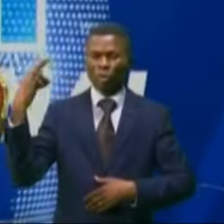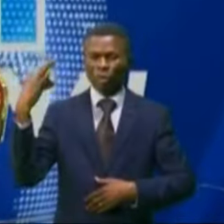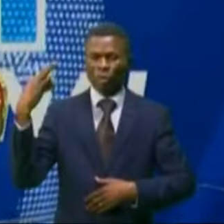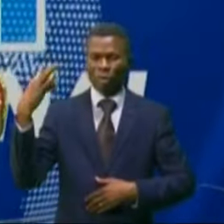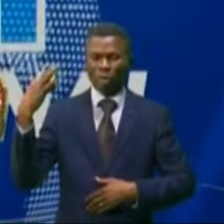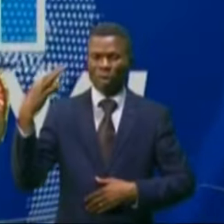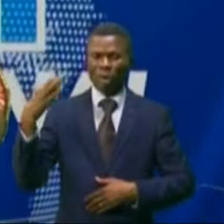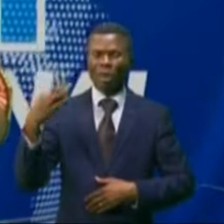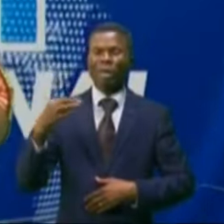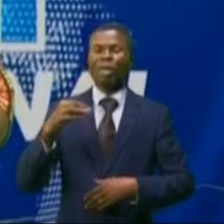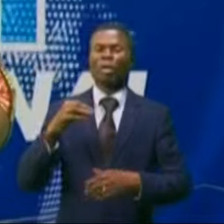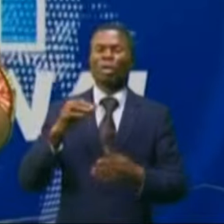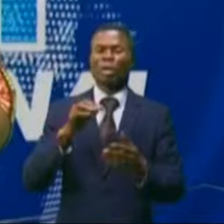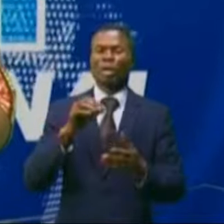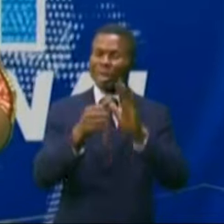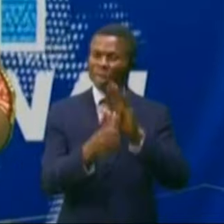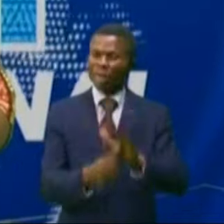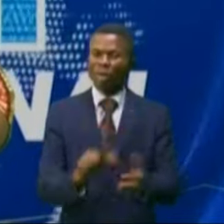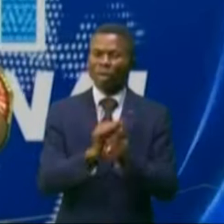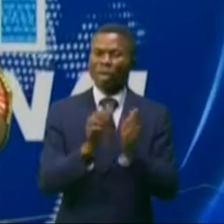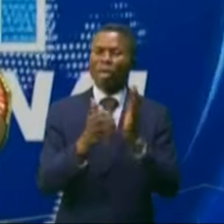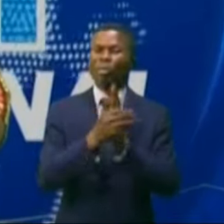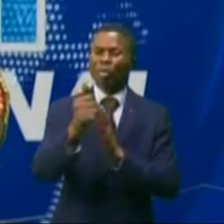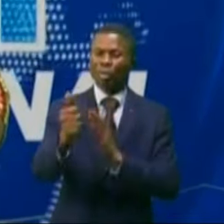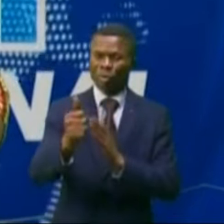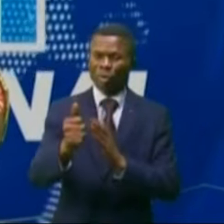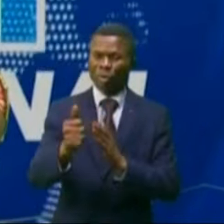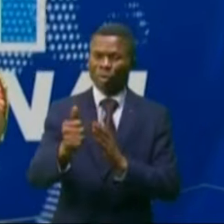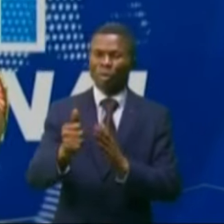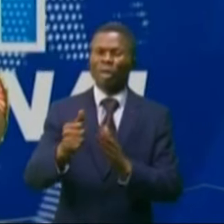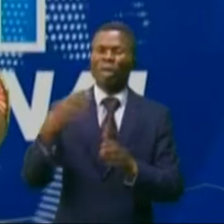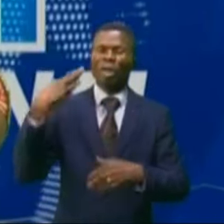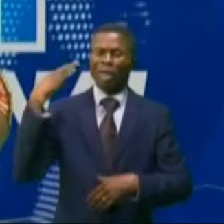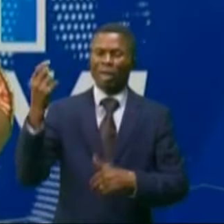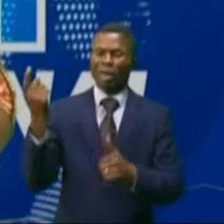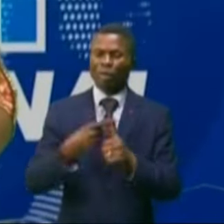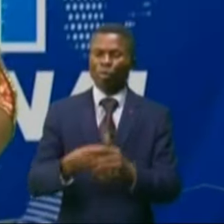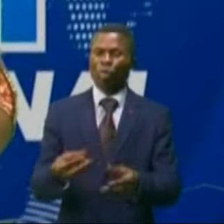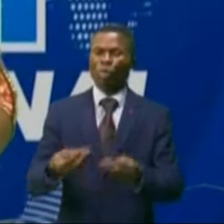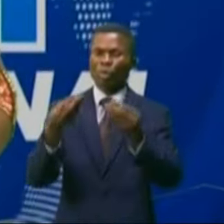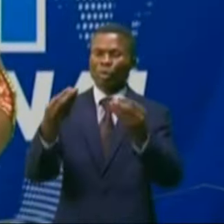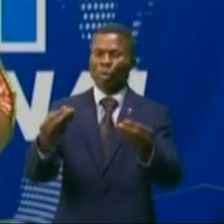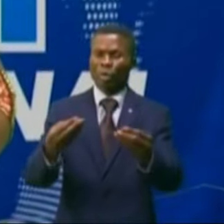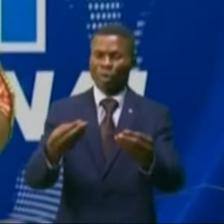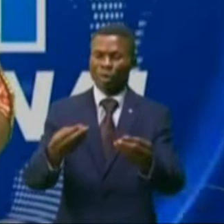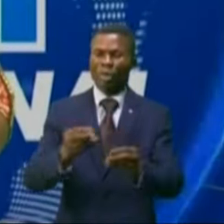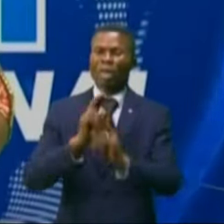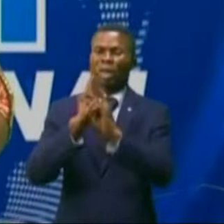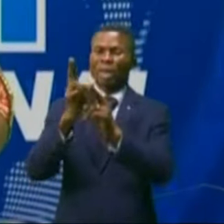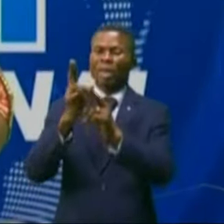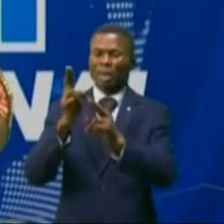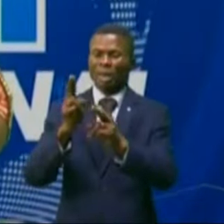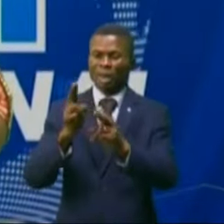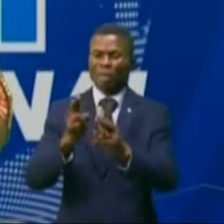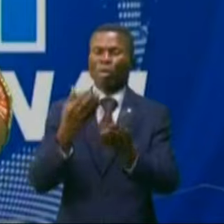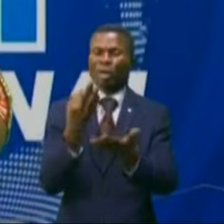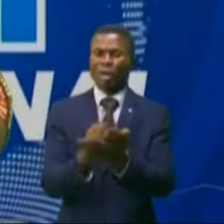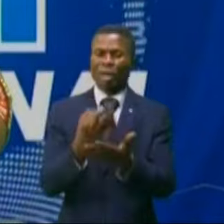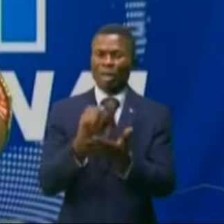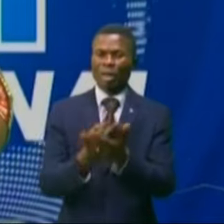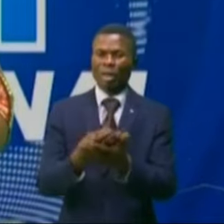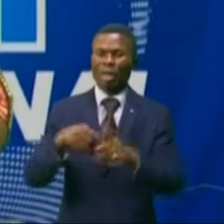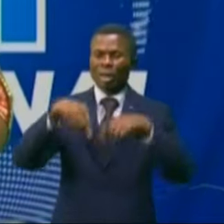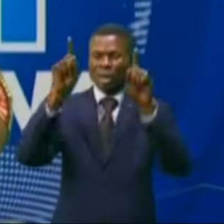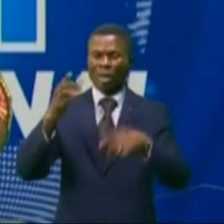en matière de qualification sont: les candidats doivent fournir les états financiers certifiés pour les trois